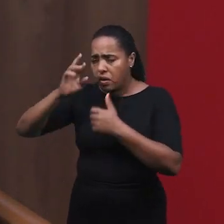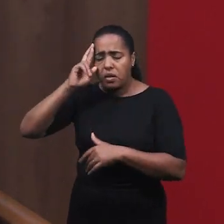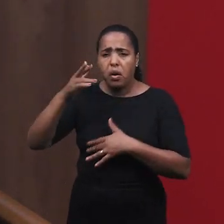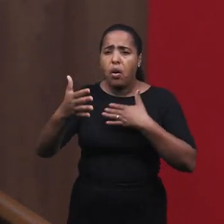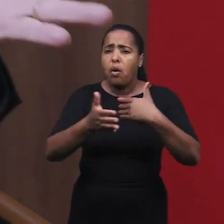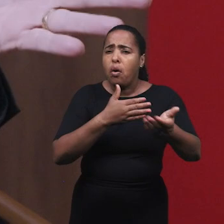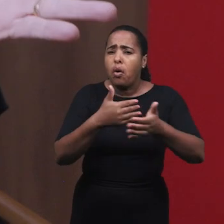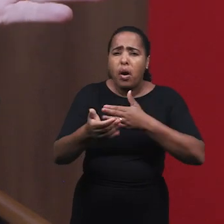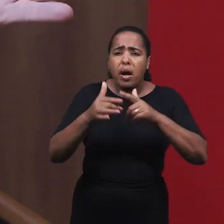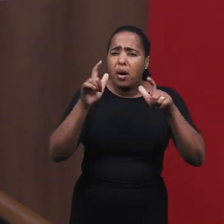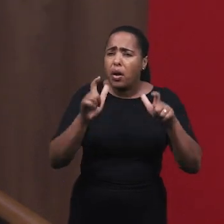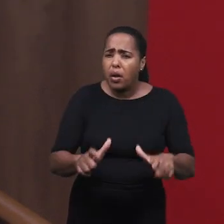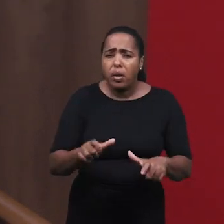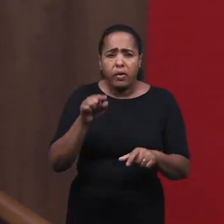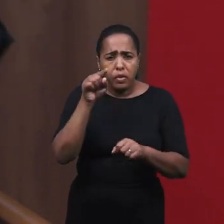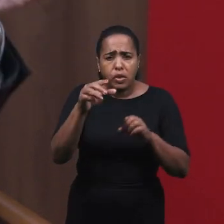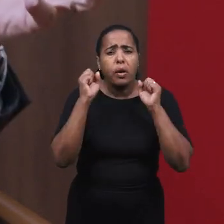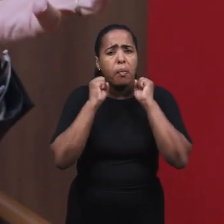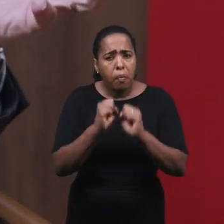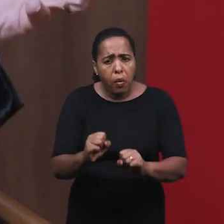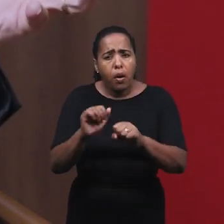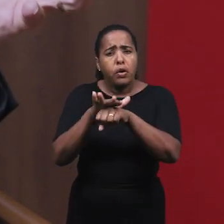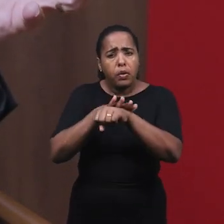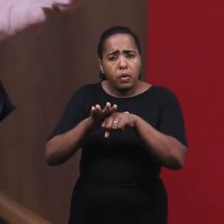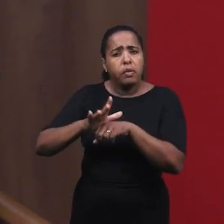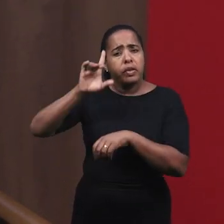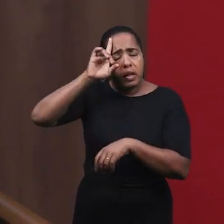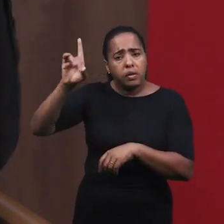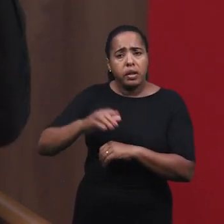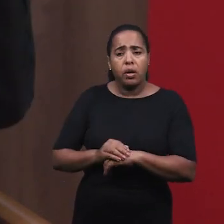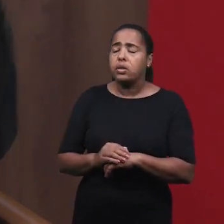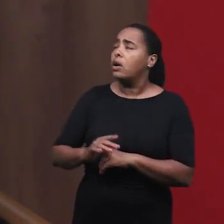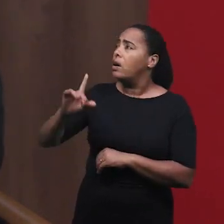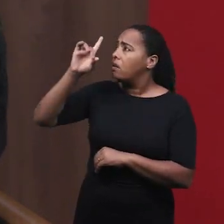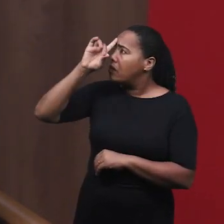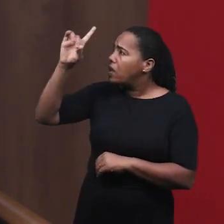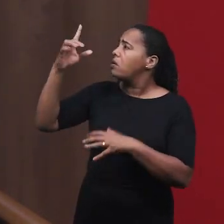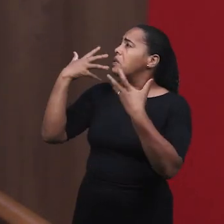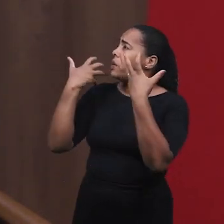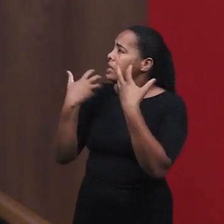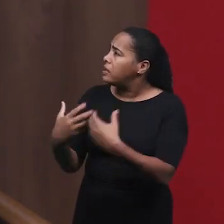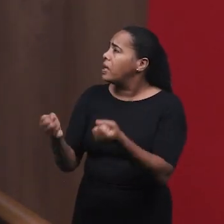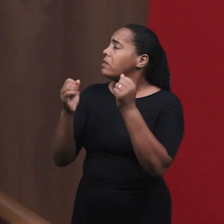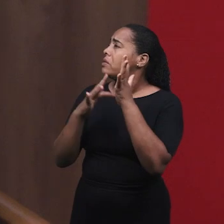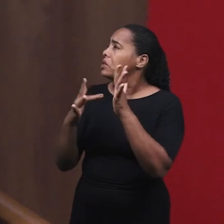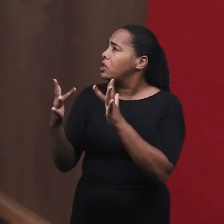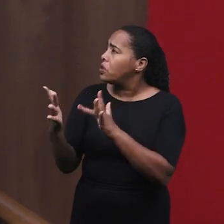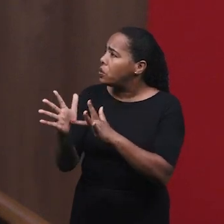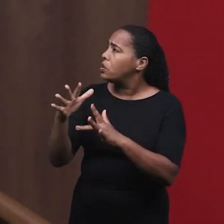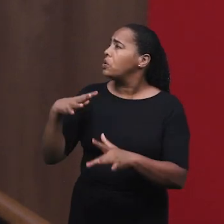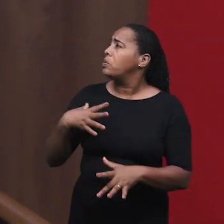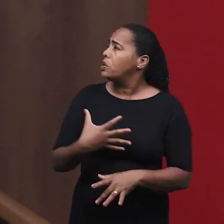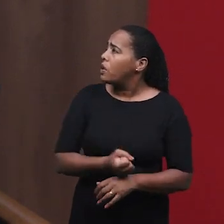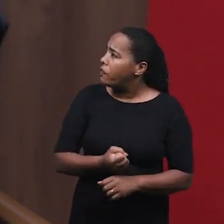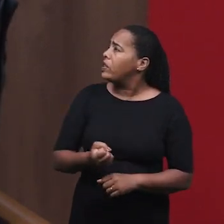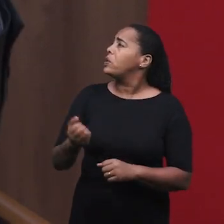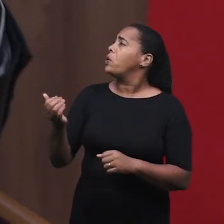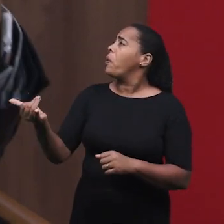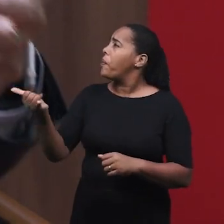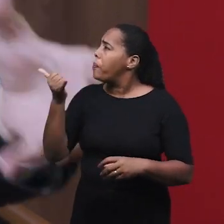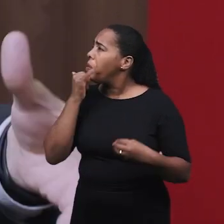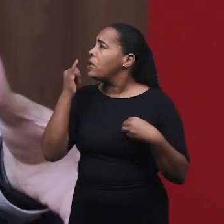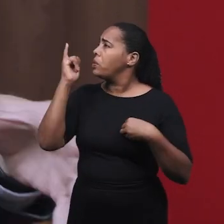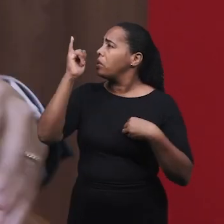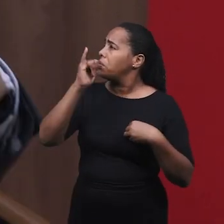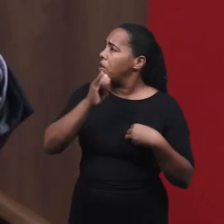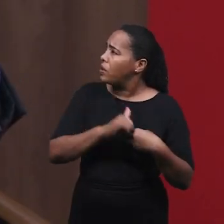vous pouvez parler à Dieu. Dieu, j'accepte Jésus comme mon sauveur, pardonne mes péchés, et écris mon nom